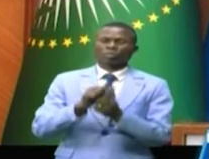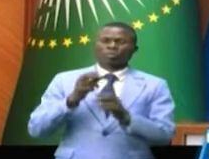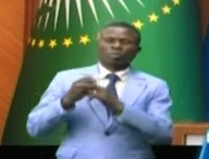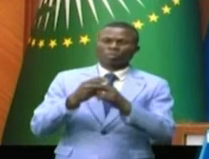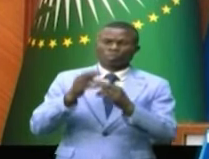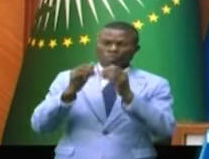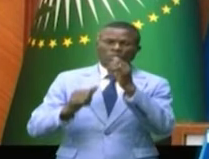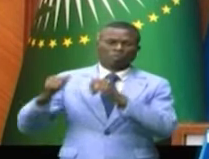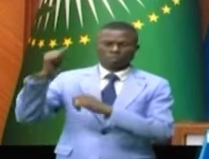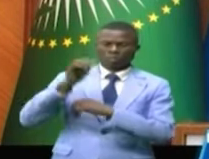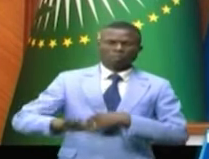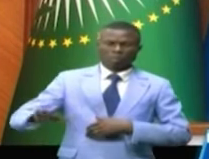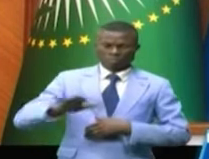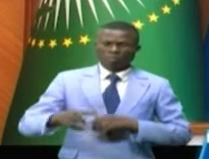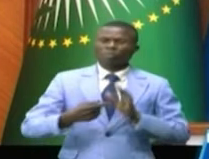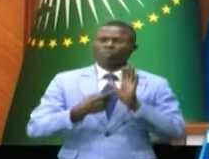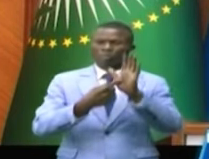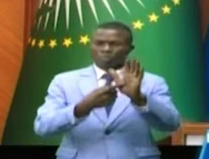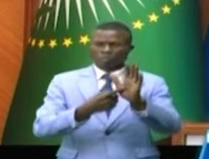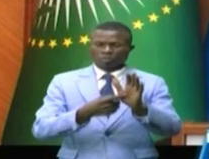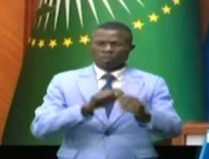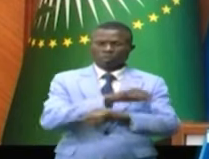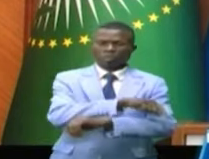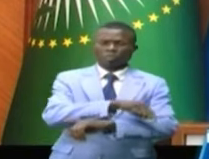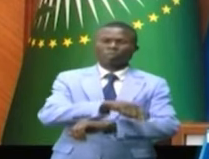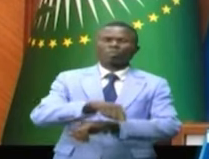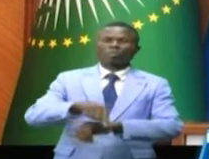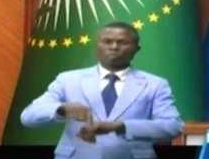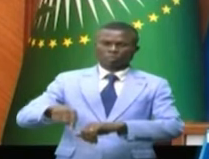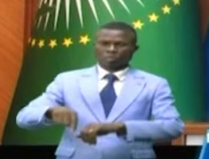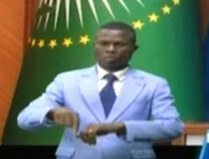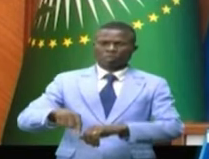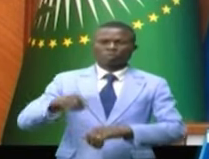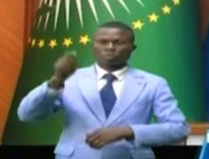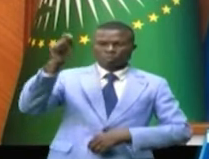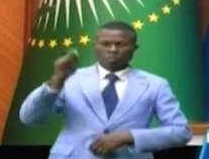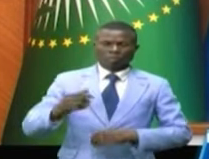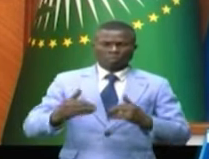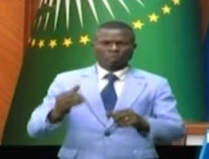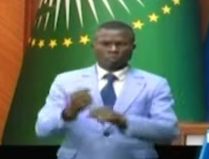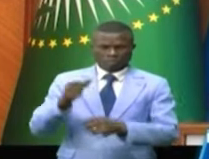qui relèveront, elles, des juridictions militaires.